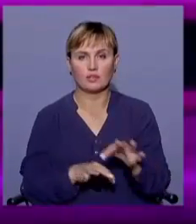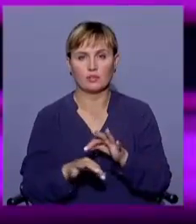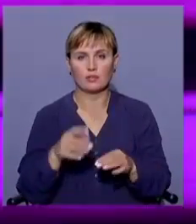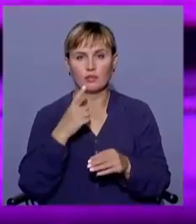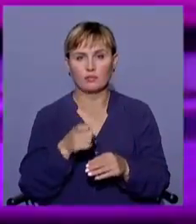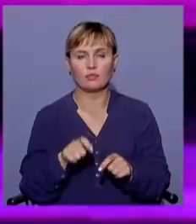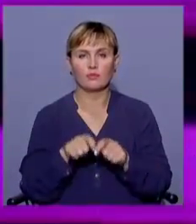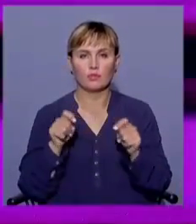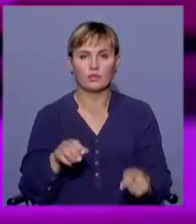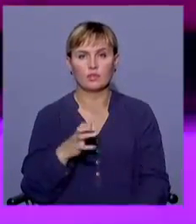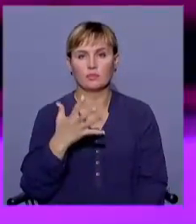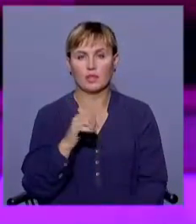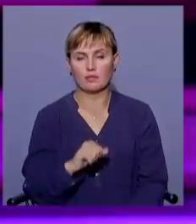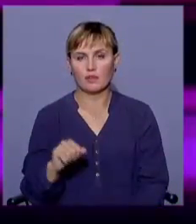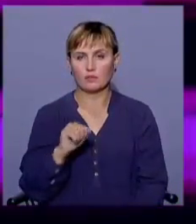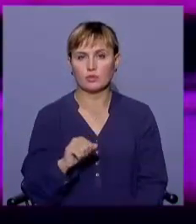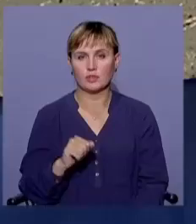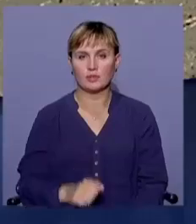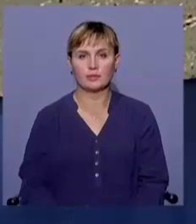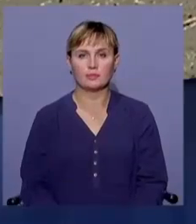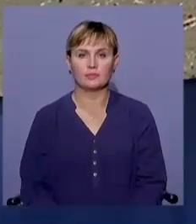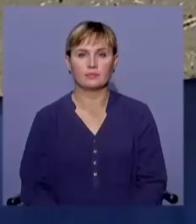напомню, вводится с 5 августа.